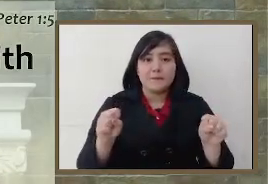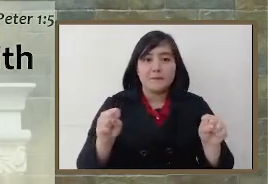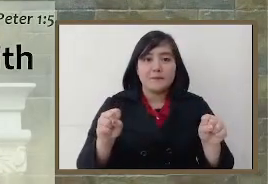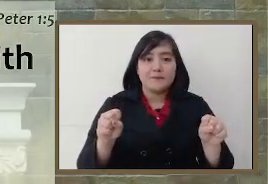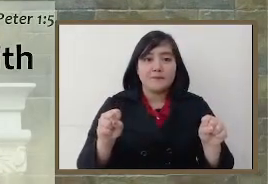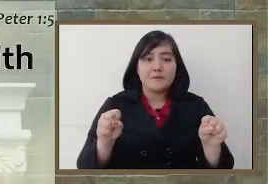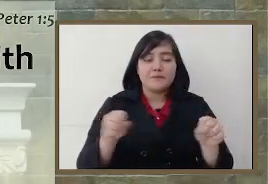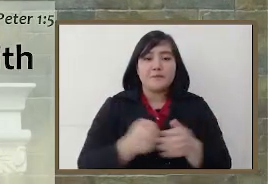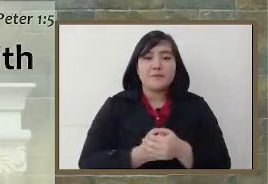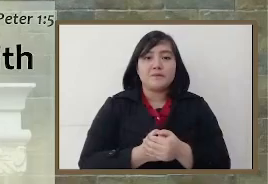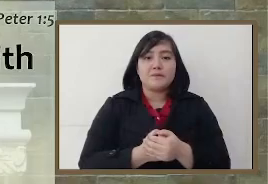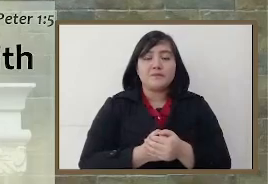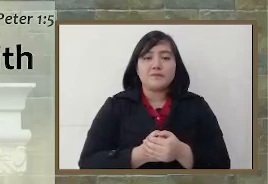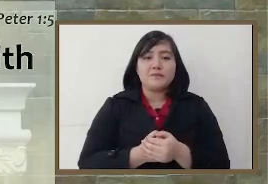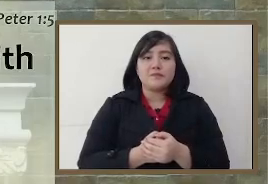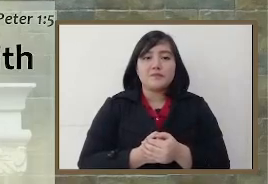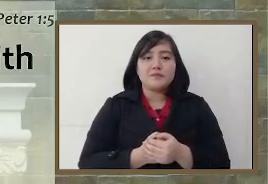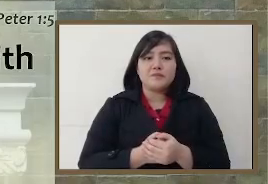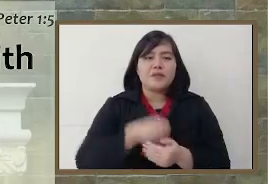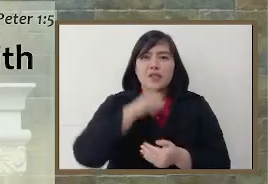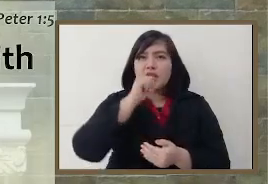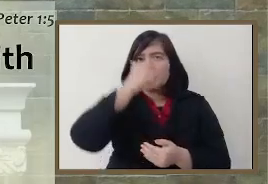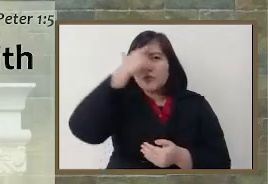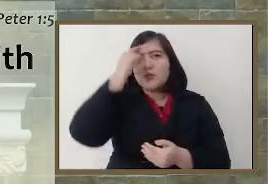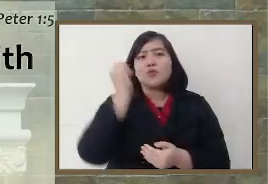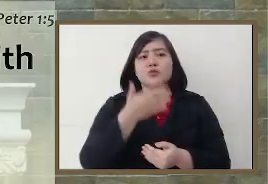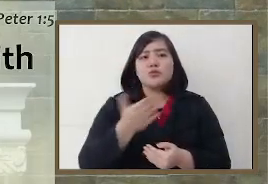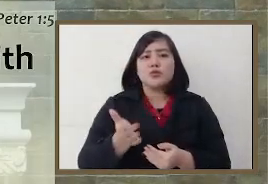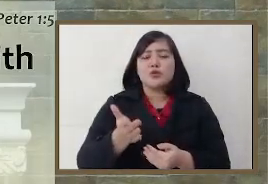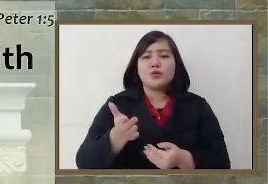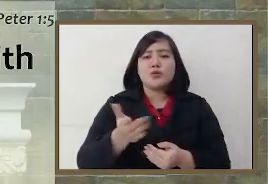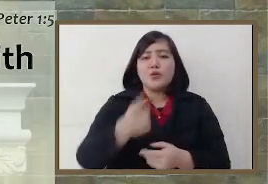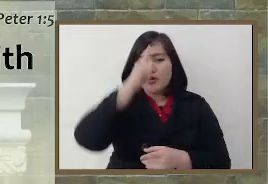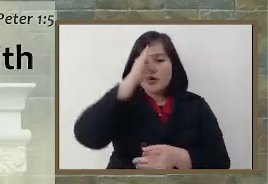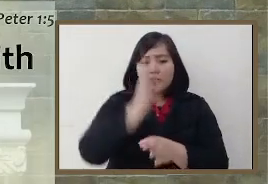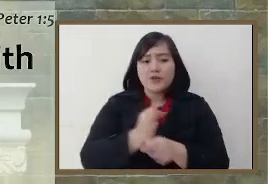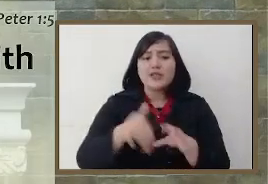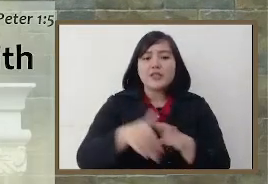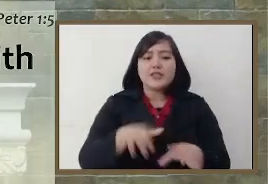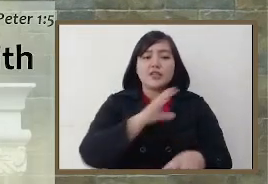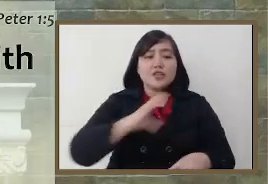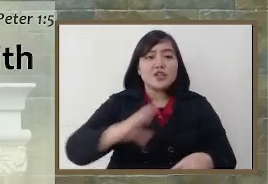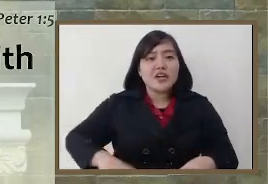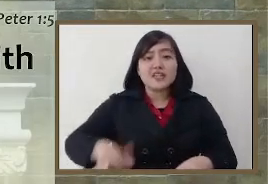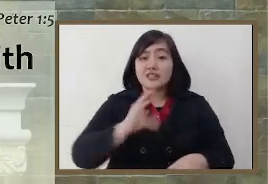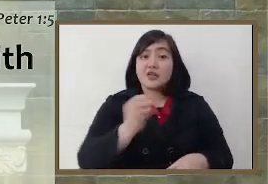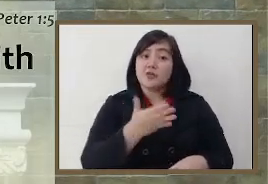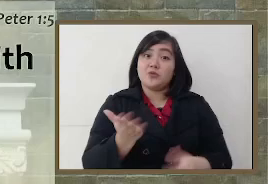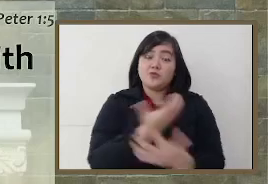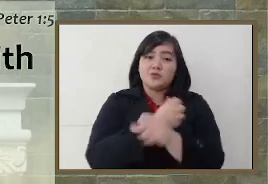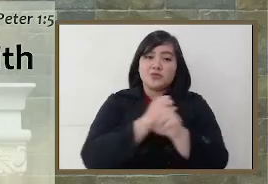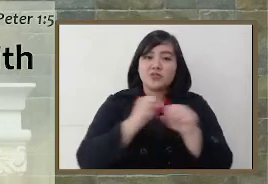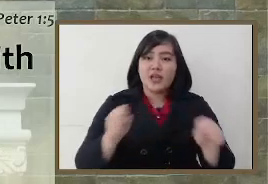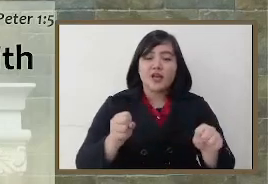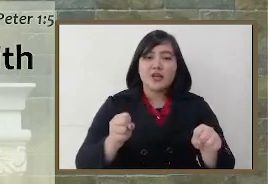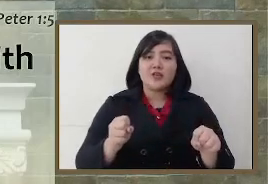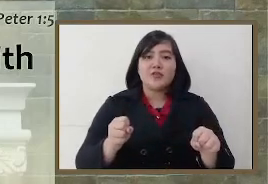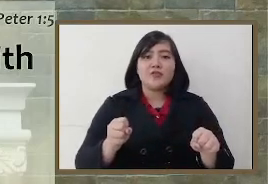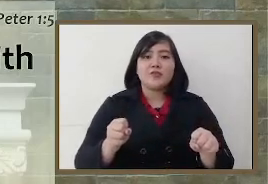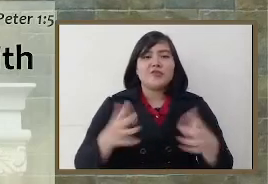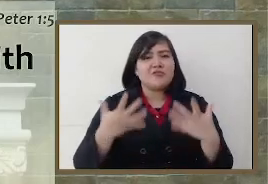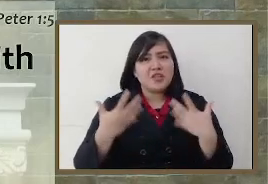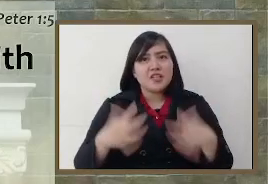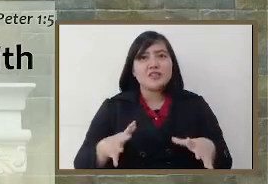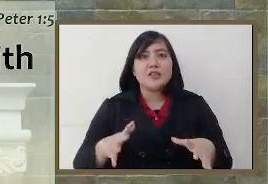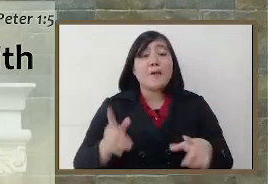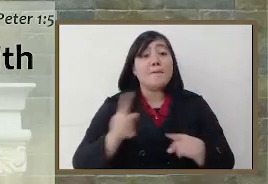doon sapagkat ikaw ay nanampalataya na at ikaw ay naligtas, tapos na ang lahat. You see, you have to put something in